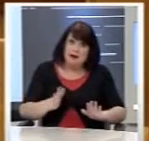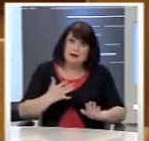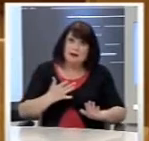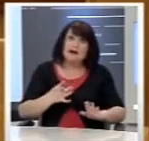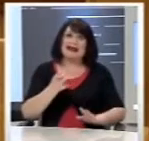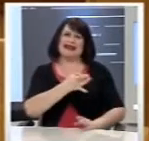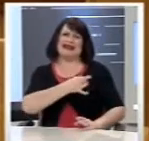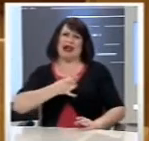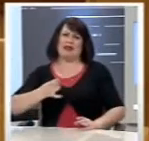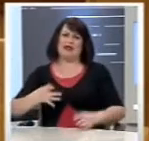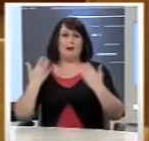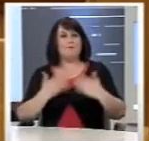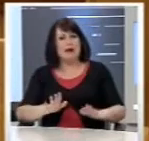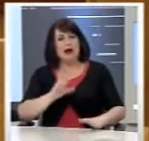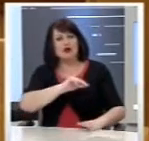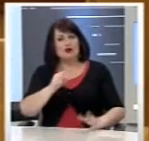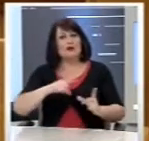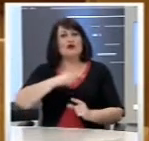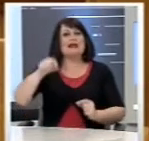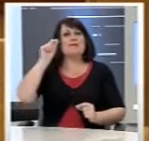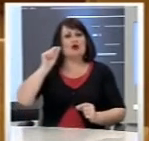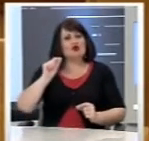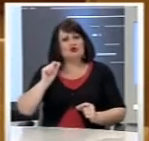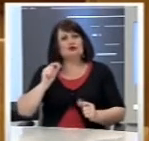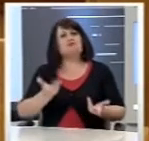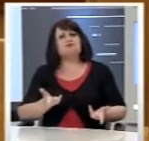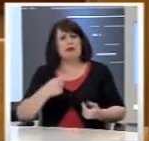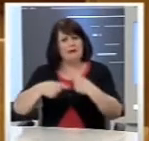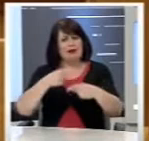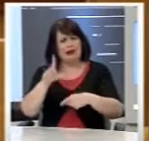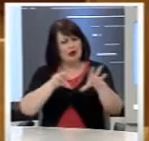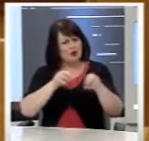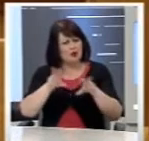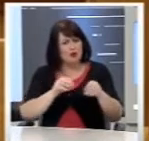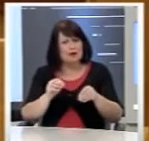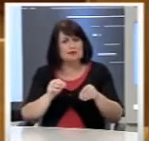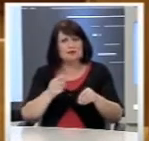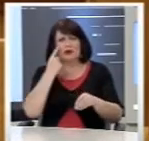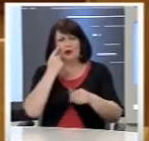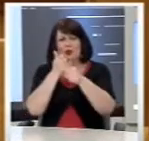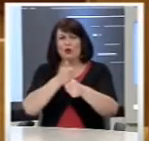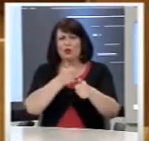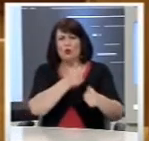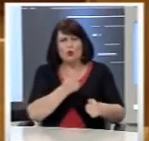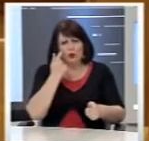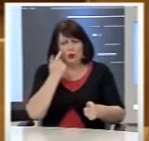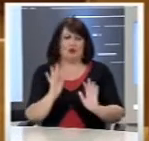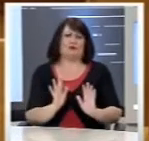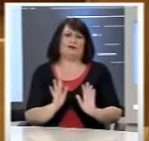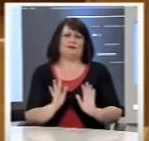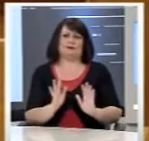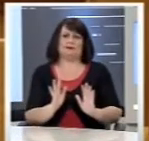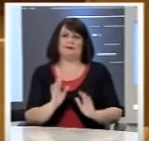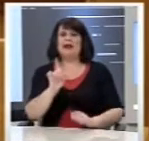Ιρλανδία, το ίδιο και η Κύπρος και την εμπειρία των χωρών αυτών παρακολουθούμε στενά. Μια και ο